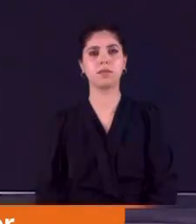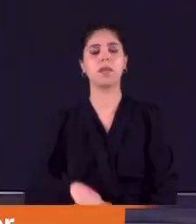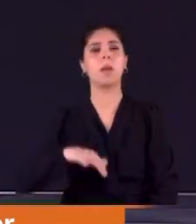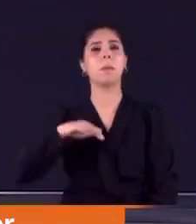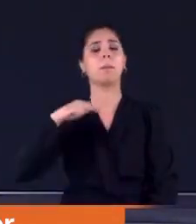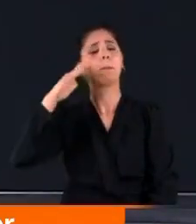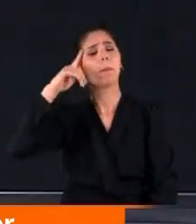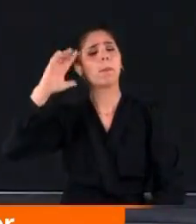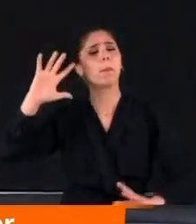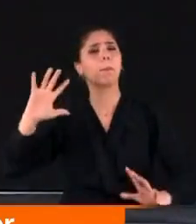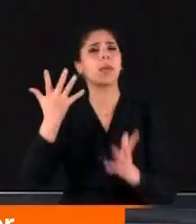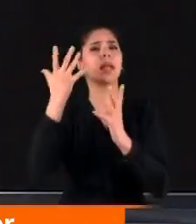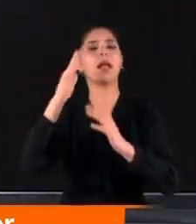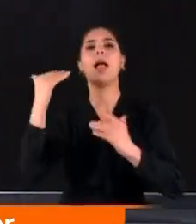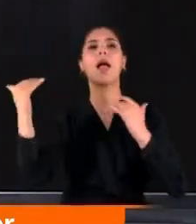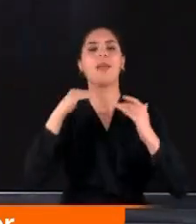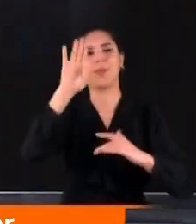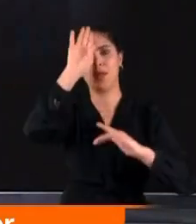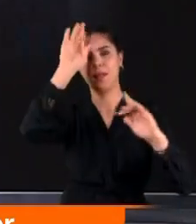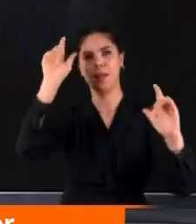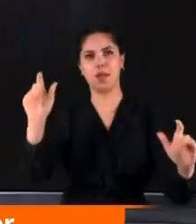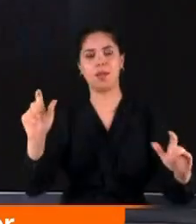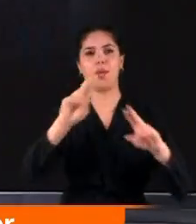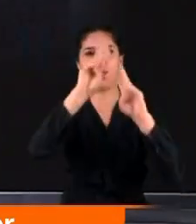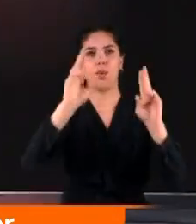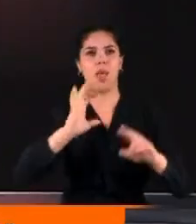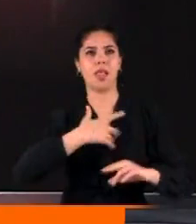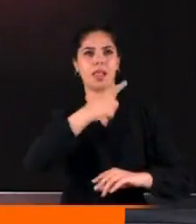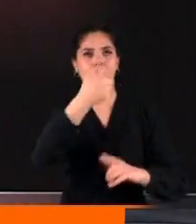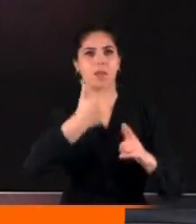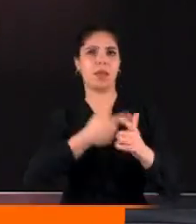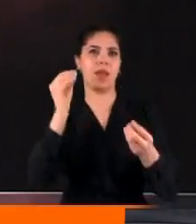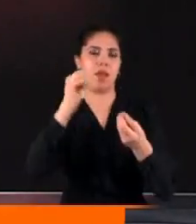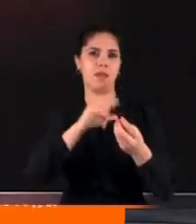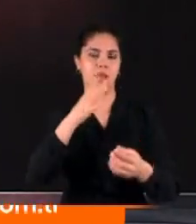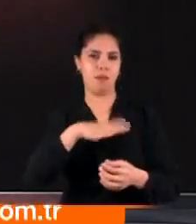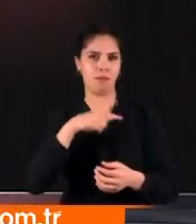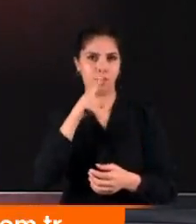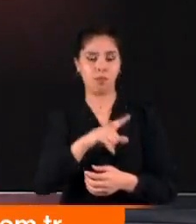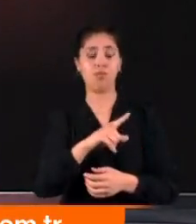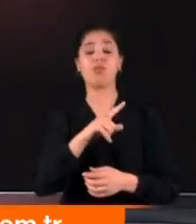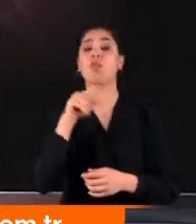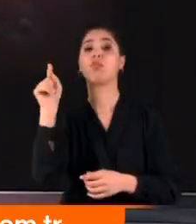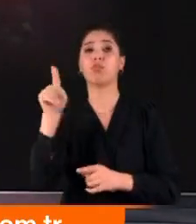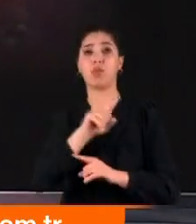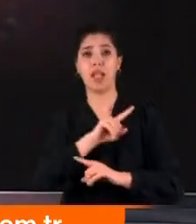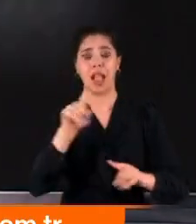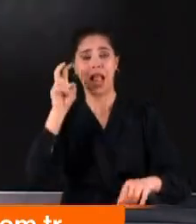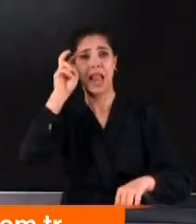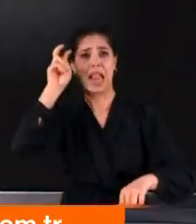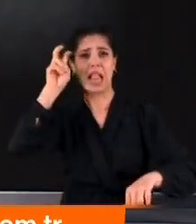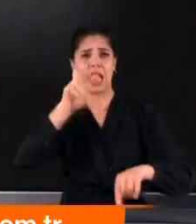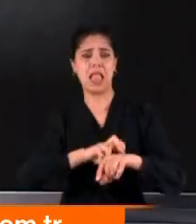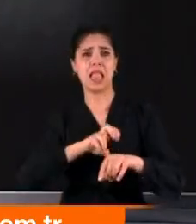Bir cinnet, adres İstanbul, dükkan sahibi kirayı artırmak istedi. Aldığı yanıt olumsuz olunca intikam duygusuyla bir